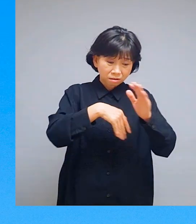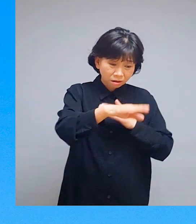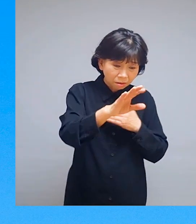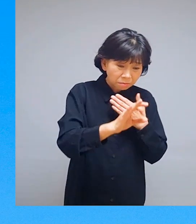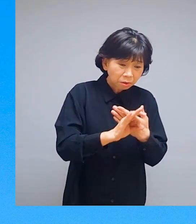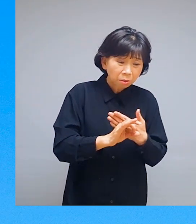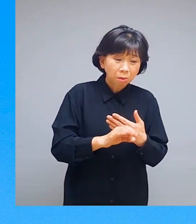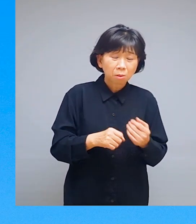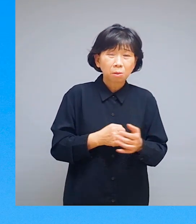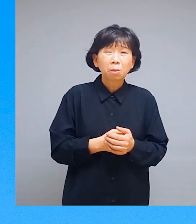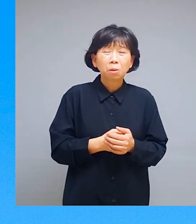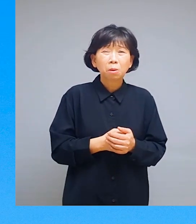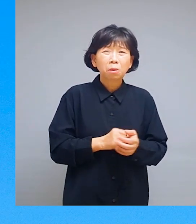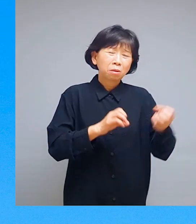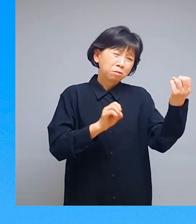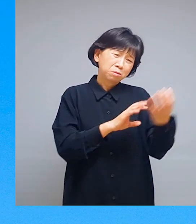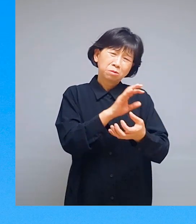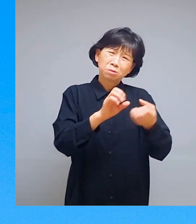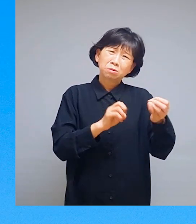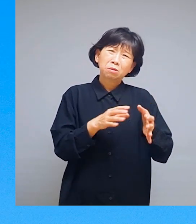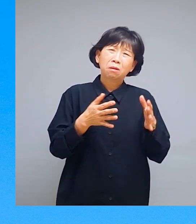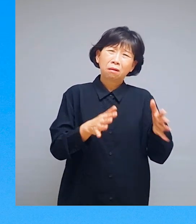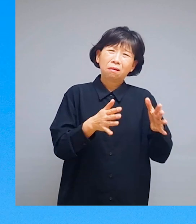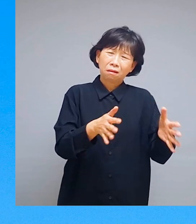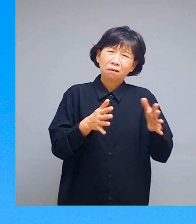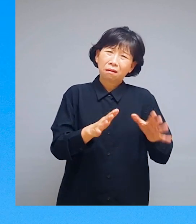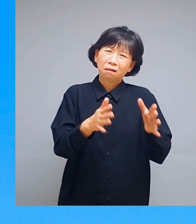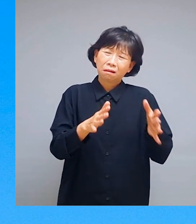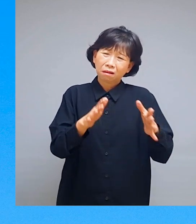정신이 하나도 없어요. 물론